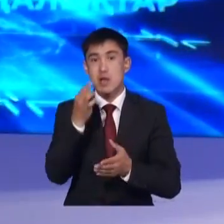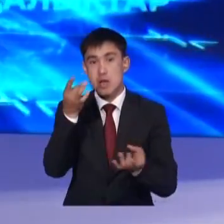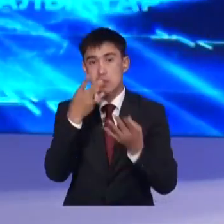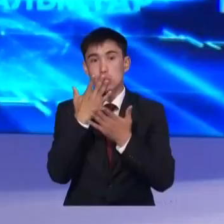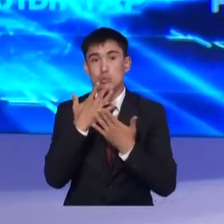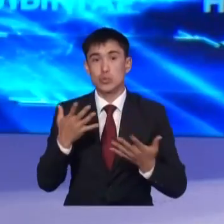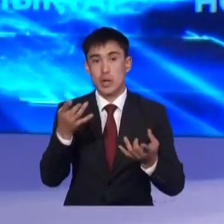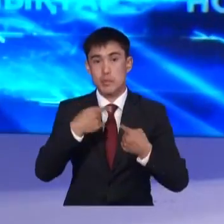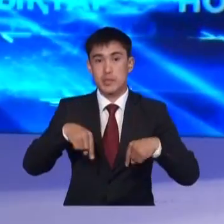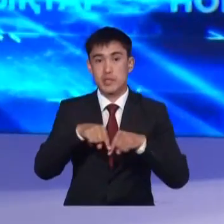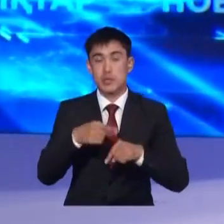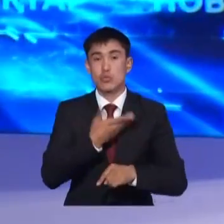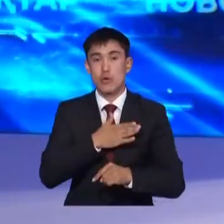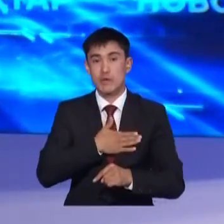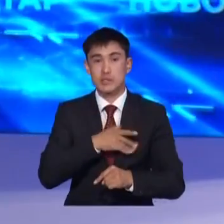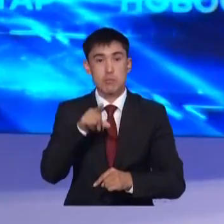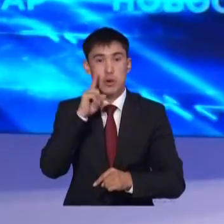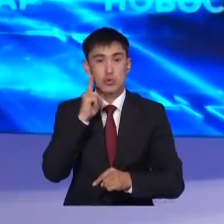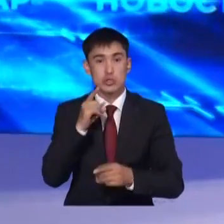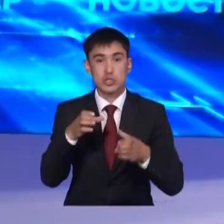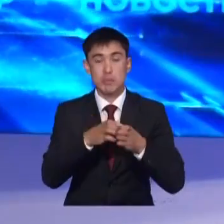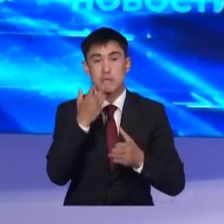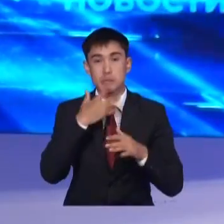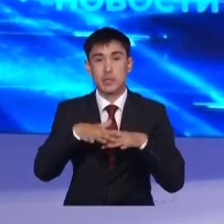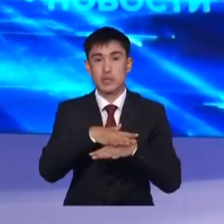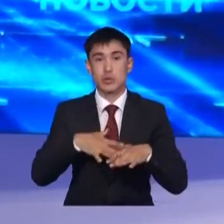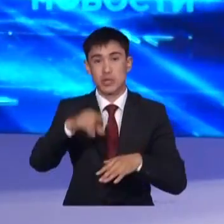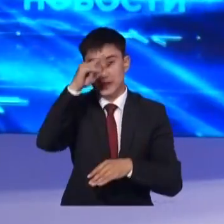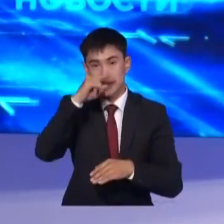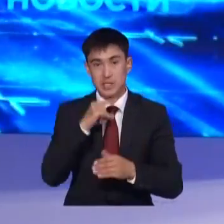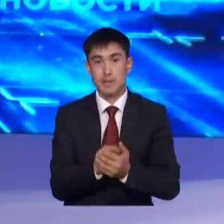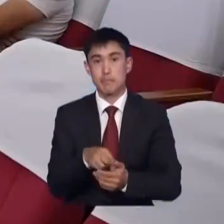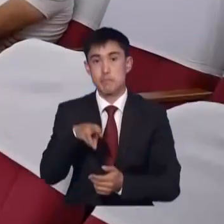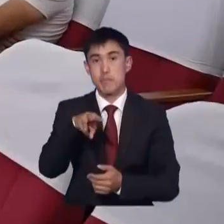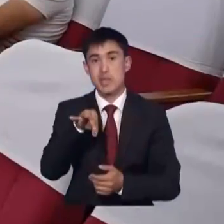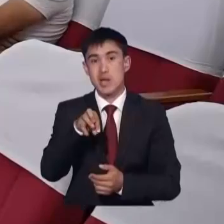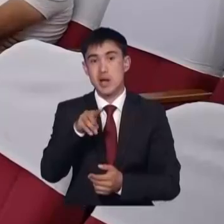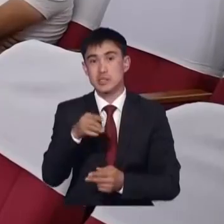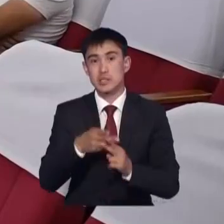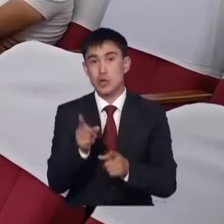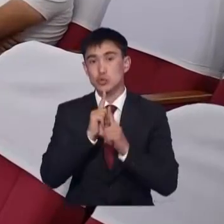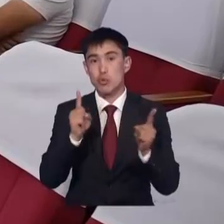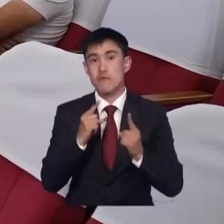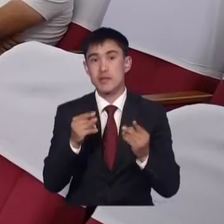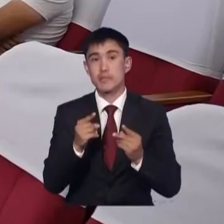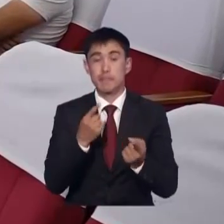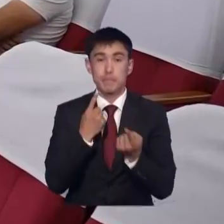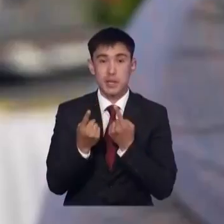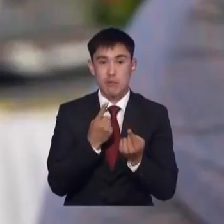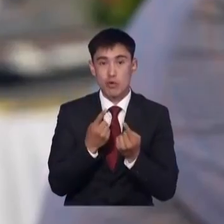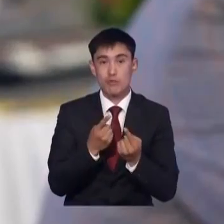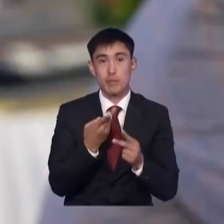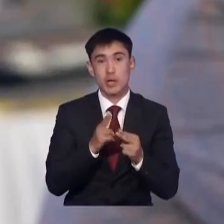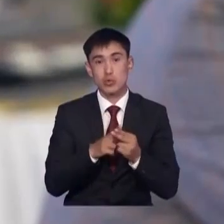этнокультурных объединений духовенства и молодёжного штаба Ассамблеи народа Казахстана медиация - это особый вид переговоров